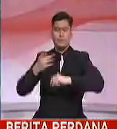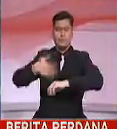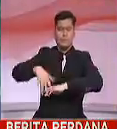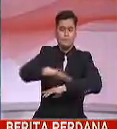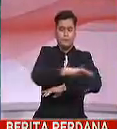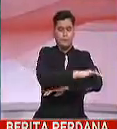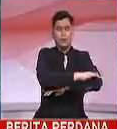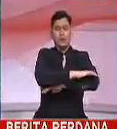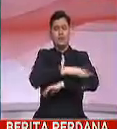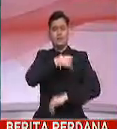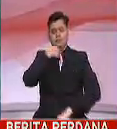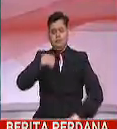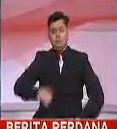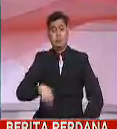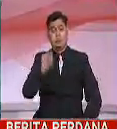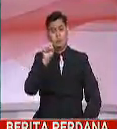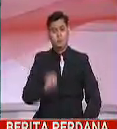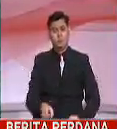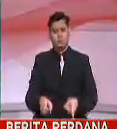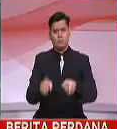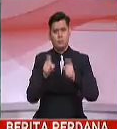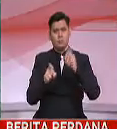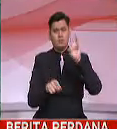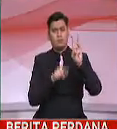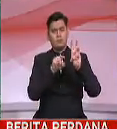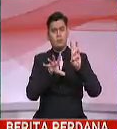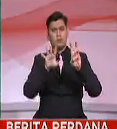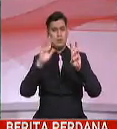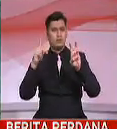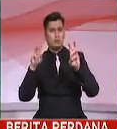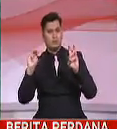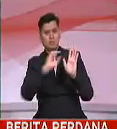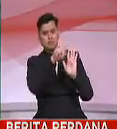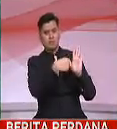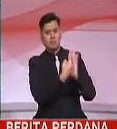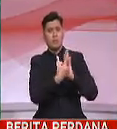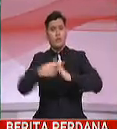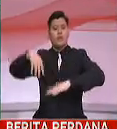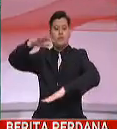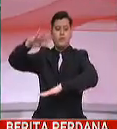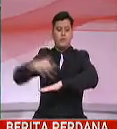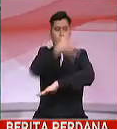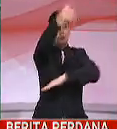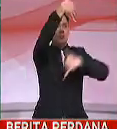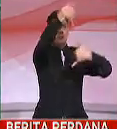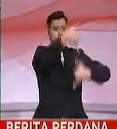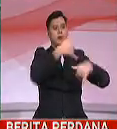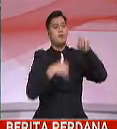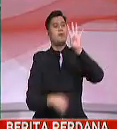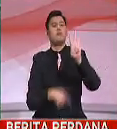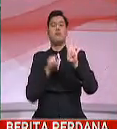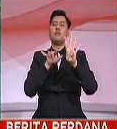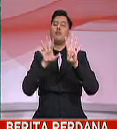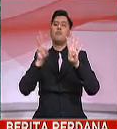dengan kelajuan masih lagi boleh melebihi 60 km per jam dan juga ketinggian ombak juga masih lagi boleh melebihi 4.5